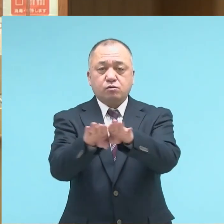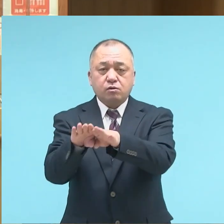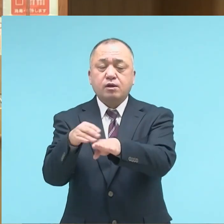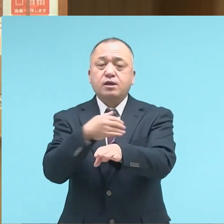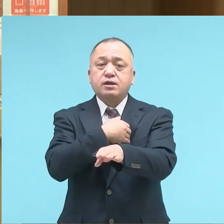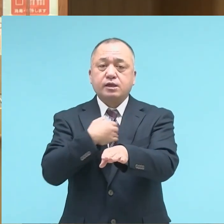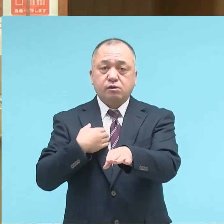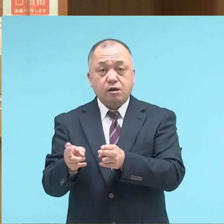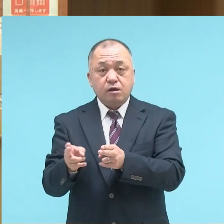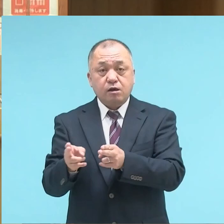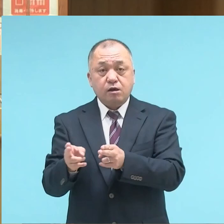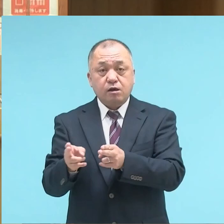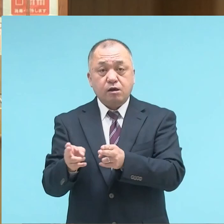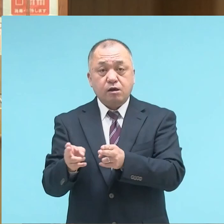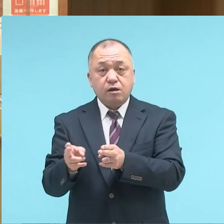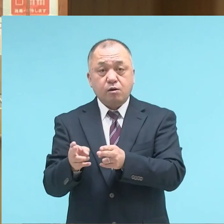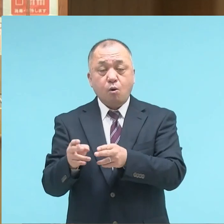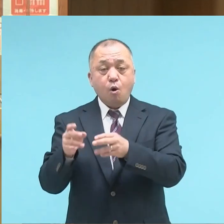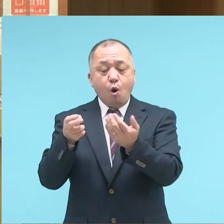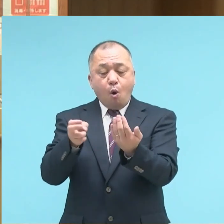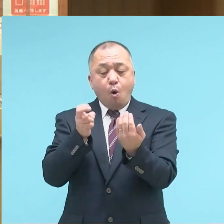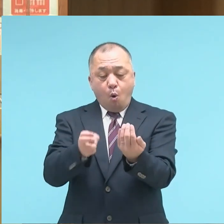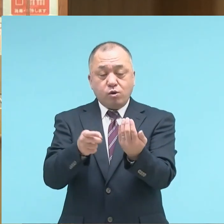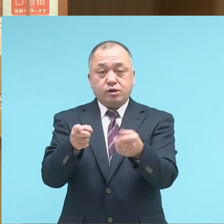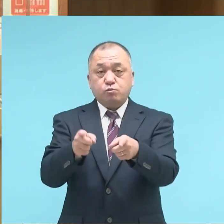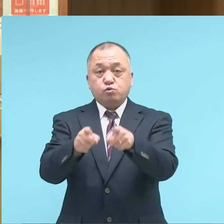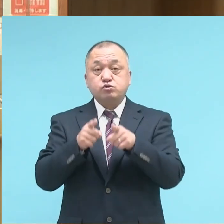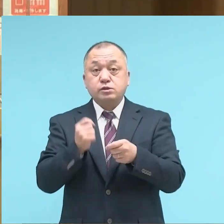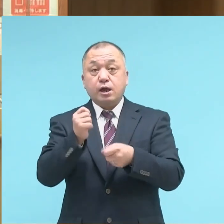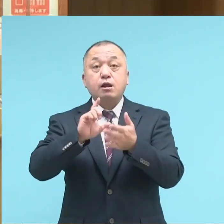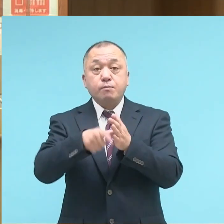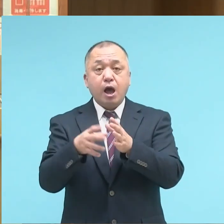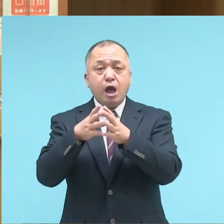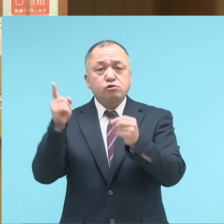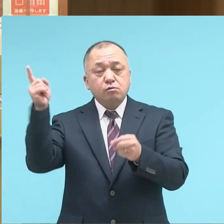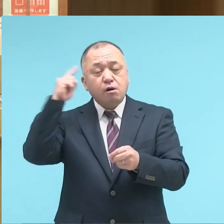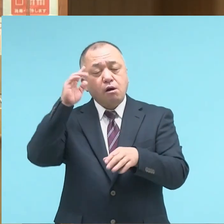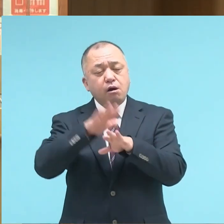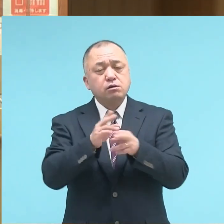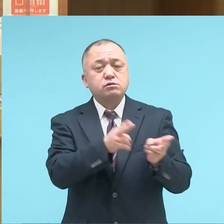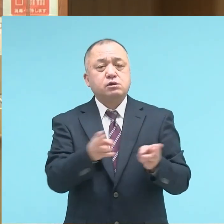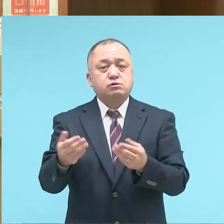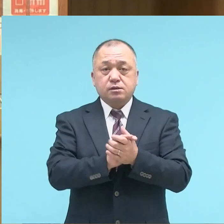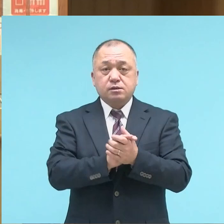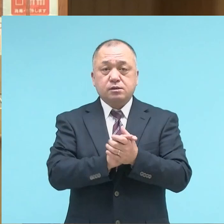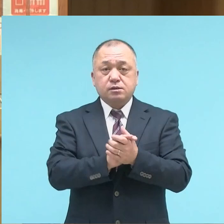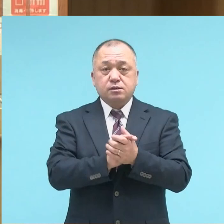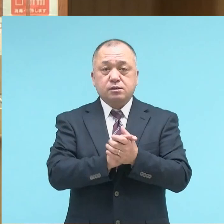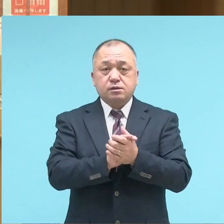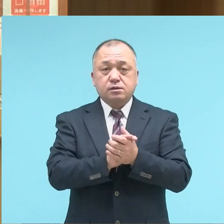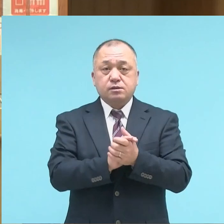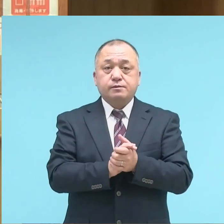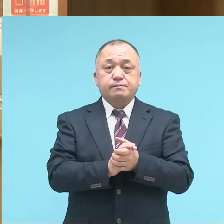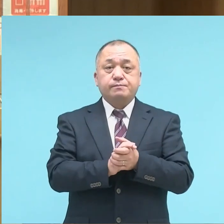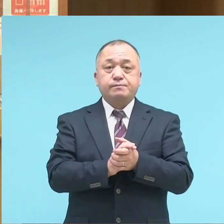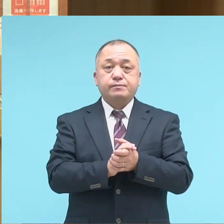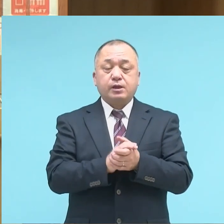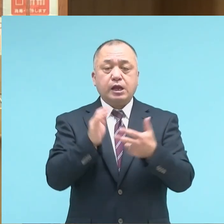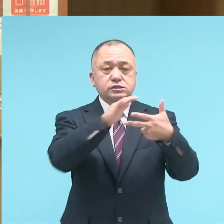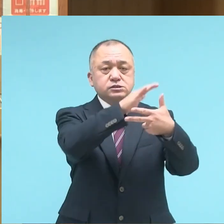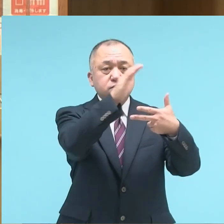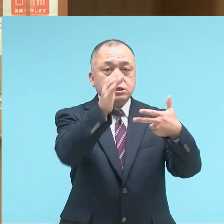政というのを、法に基づいてそれをやるんであれば、その国としての考え方を整理すべきではないかとかですね、またそういった